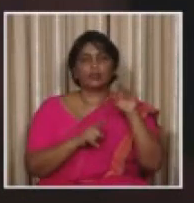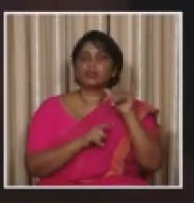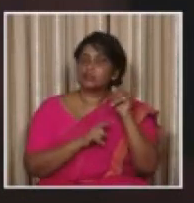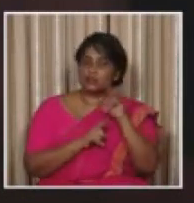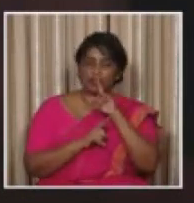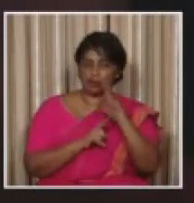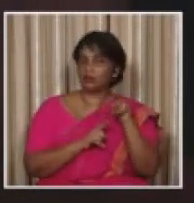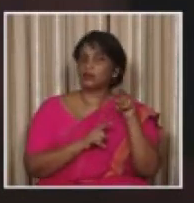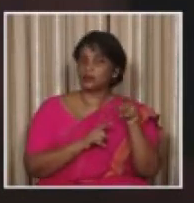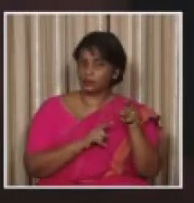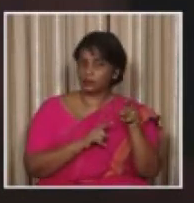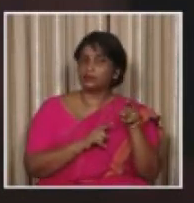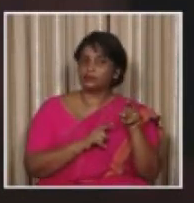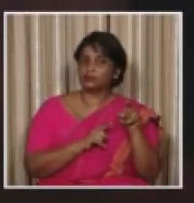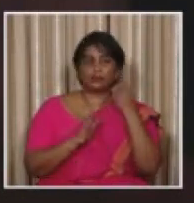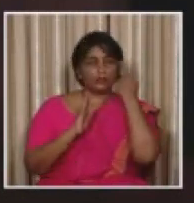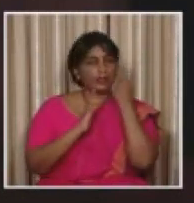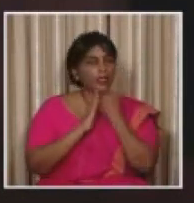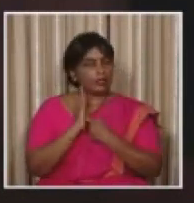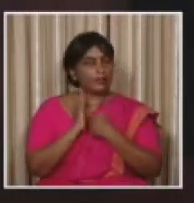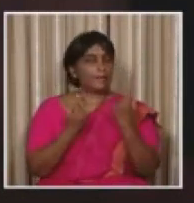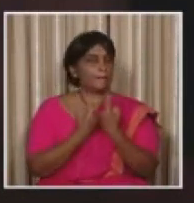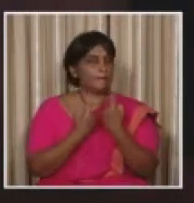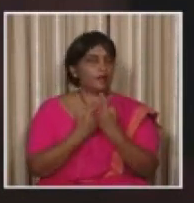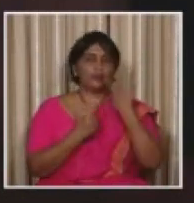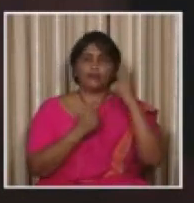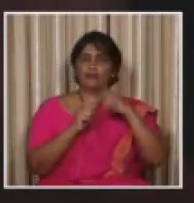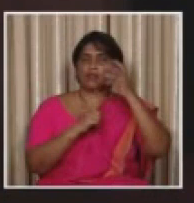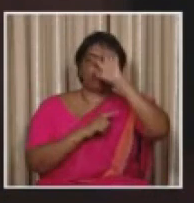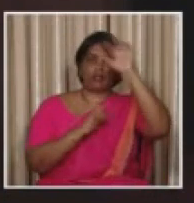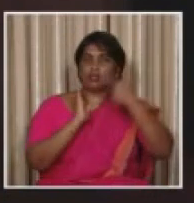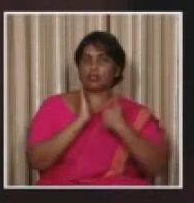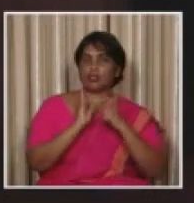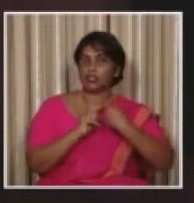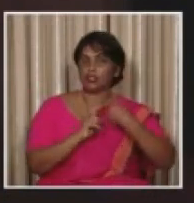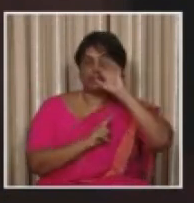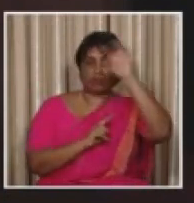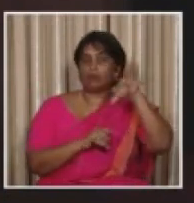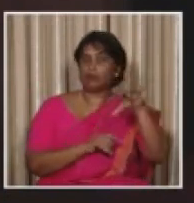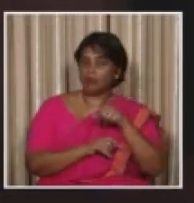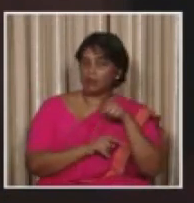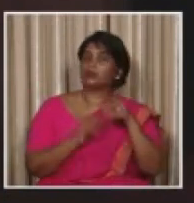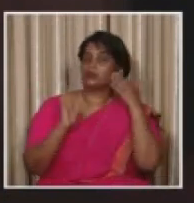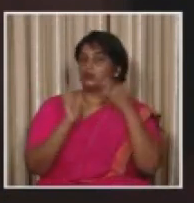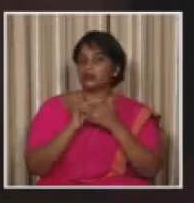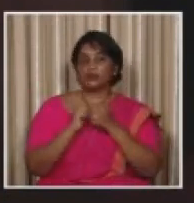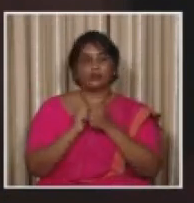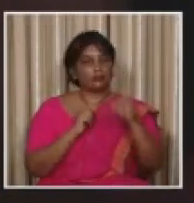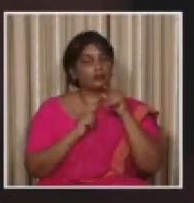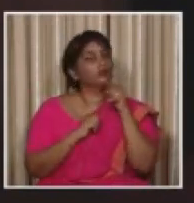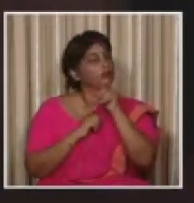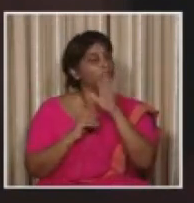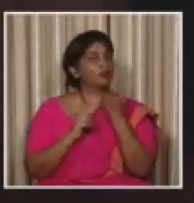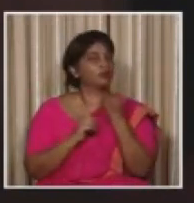කියන සමයේ ඒ සංයුතියන් ඒ පැලෑටියන් වෙනත් රටවල් තාක්ෂණයේ දියුණු රටවල් ඒවා ලබාගෙන නිෂ්පාදන ඉෂ්ට සිද්ධ කරගෙන